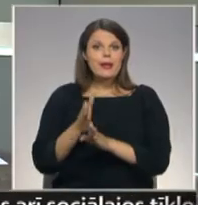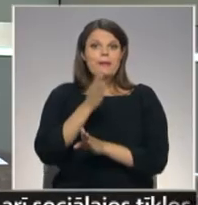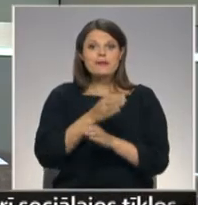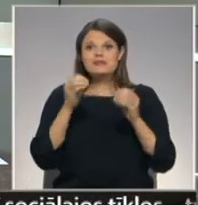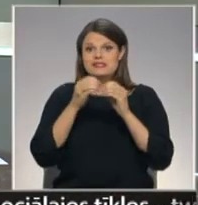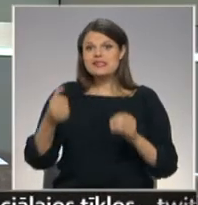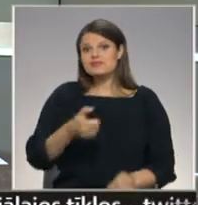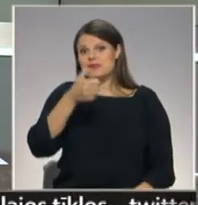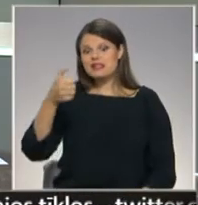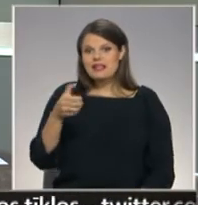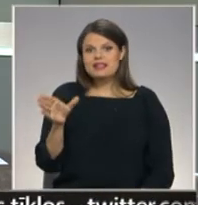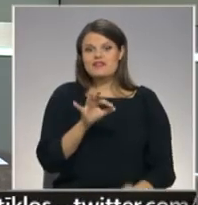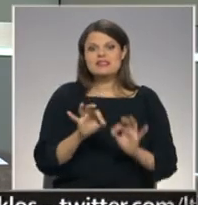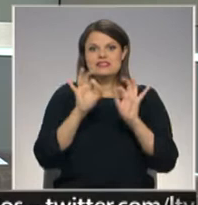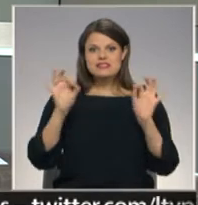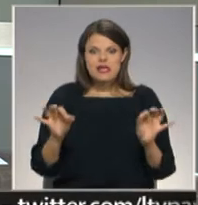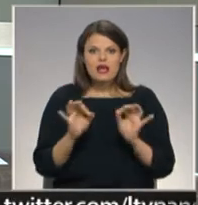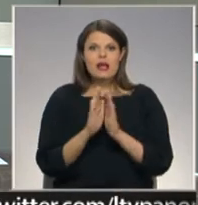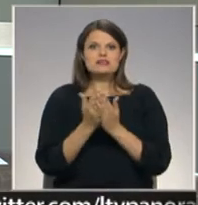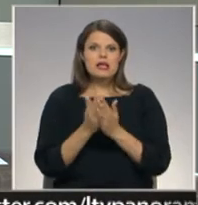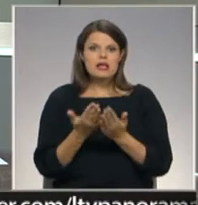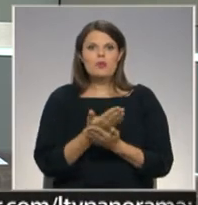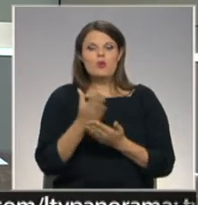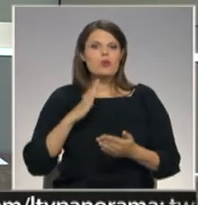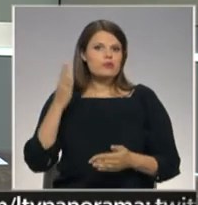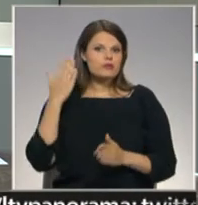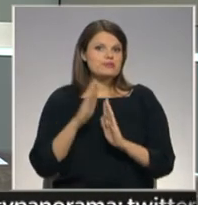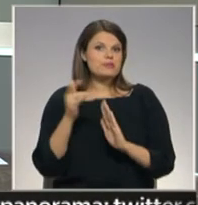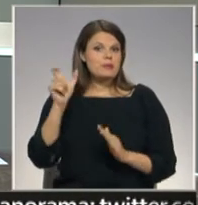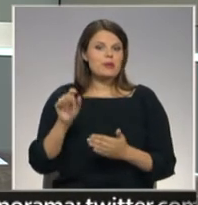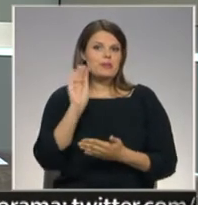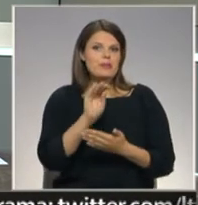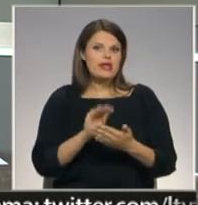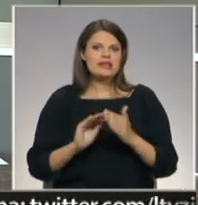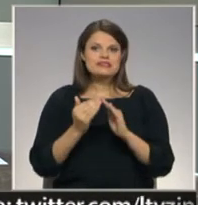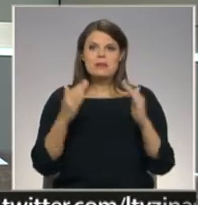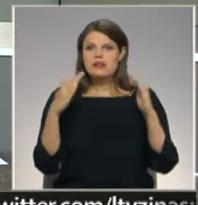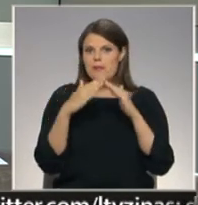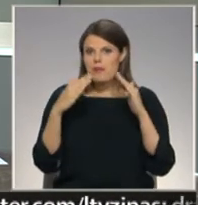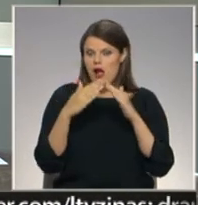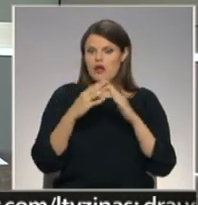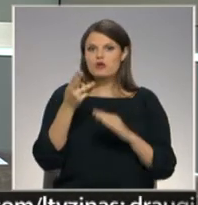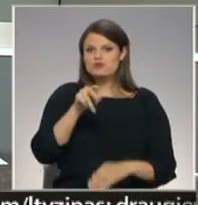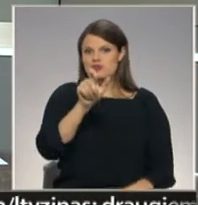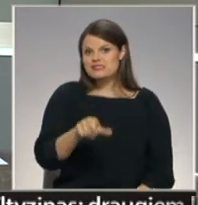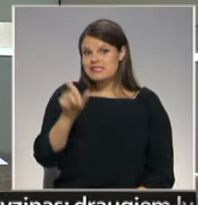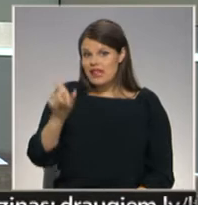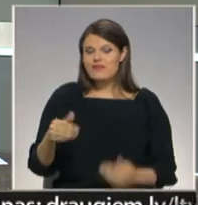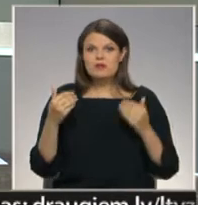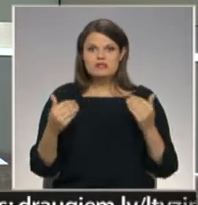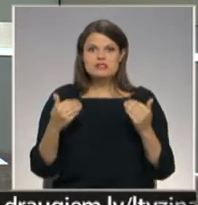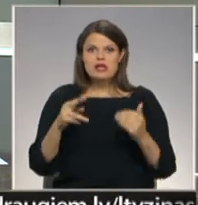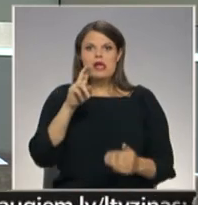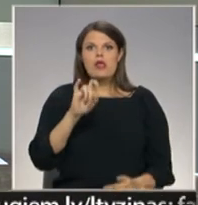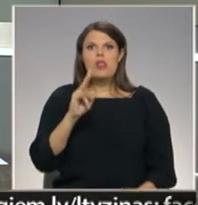Pirms 10 gadiem viss sākās ar kladi, kur bijusī bibliotekāra pierakstīja ciema mājas un iedzīvotājus. Tagad Naukšēni